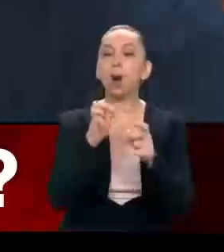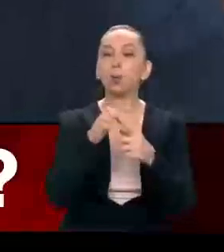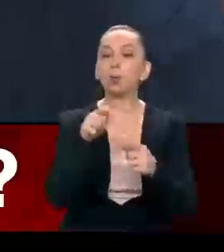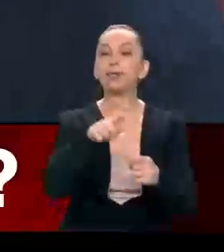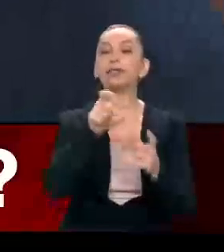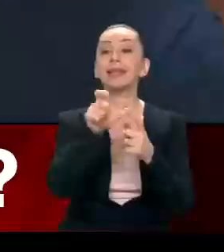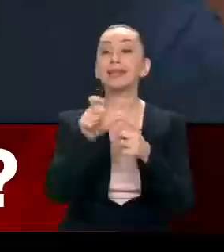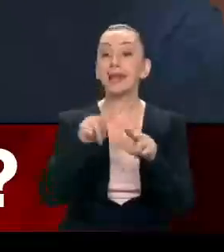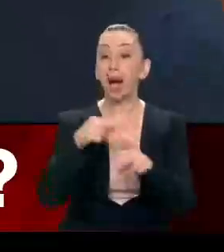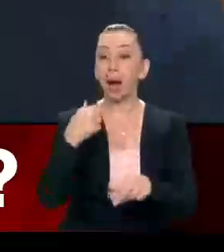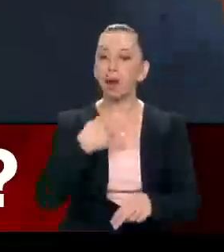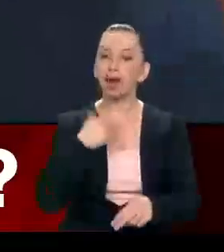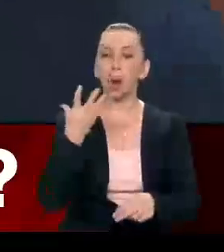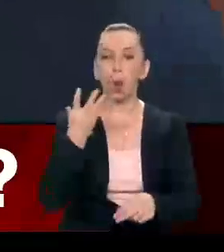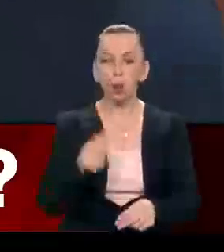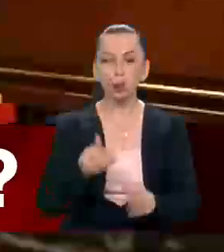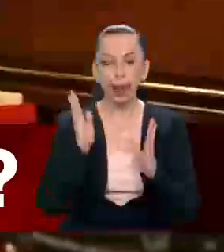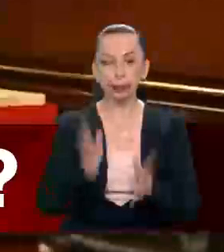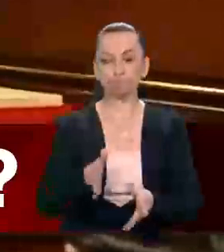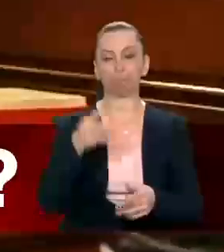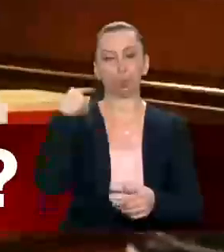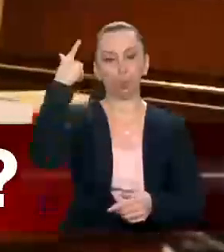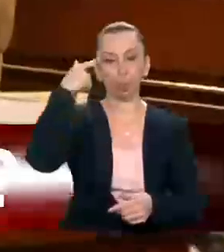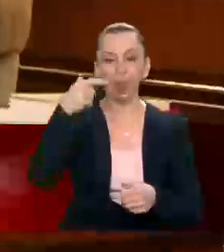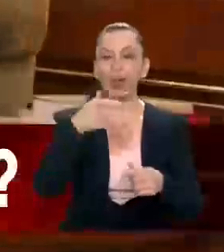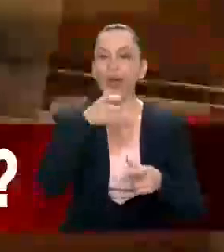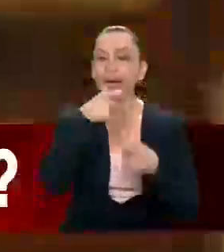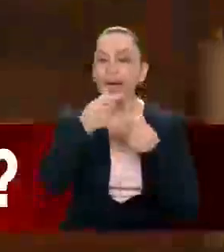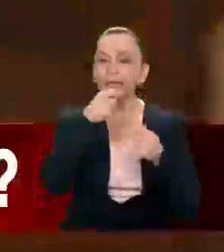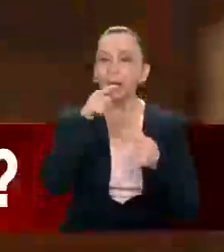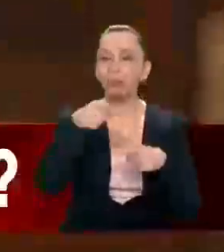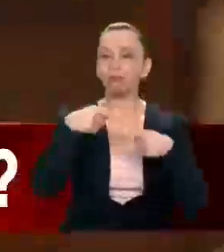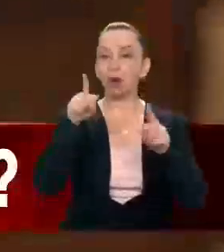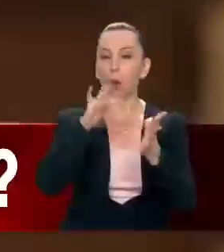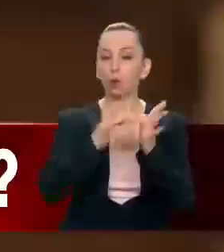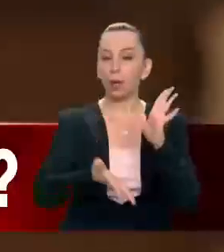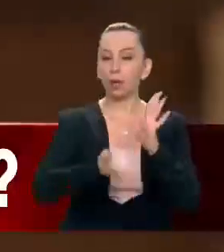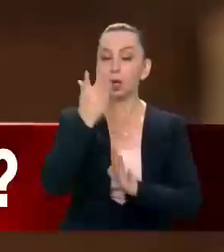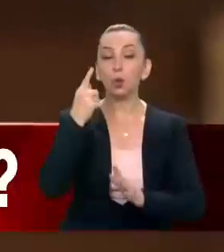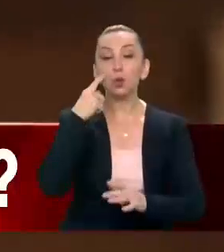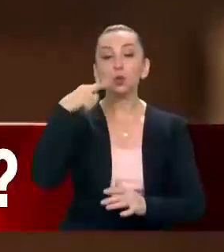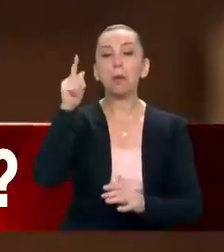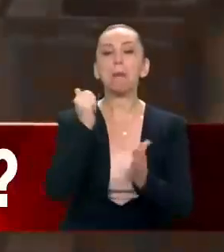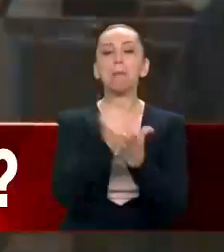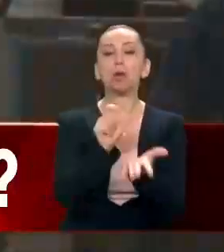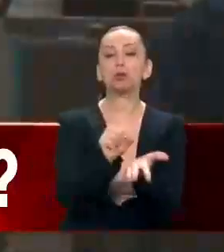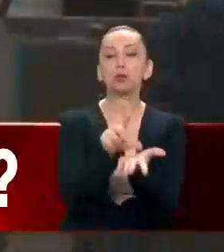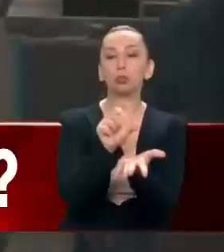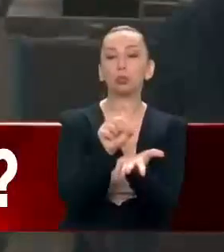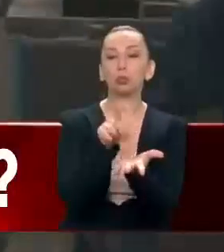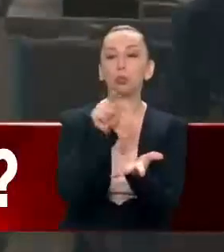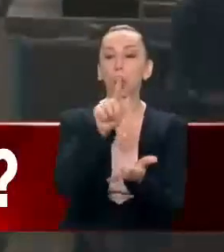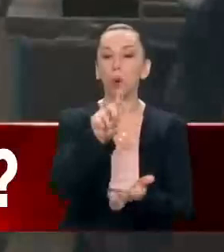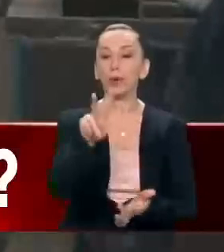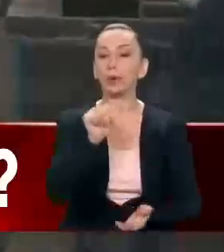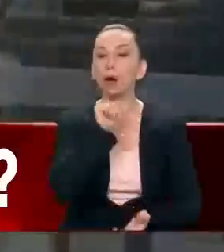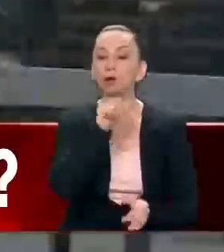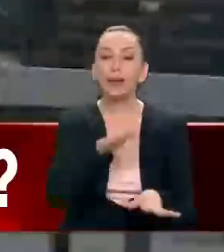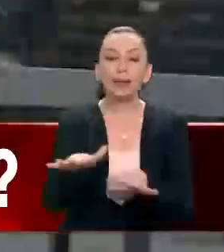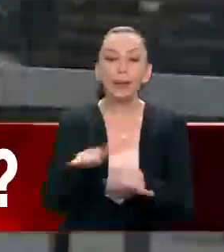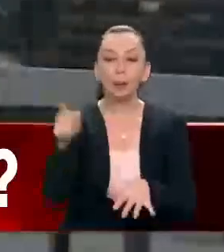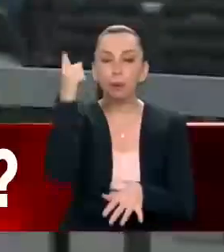SSK'lı olsaydım diye düşünmeye başladı esnaf bu farklılığın ortadan kalkması için Cumhurbaşkanına mektup bile yazdı Ayrıca 17 Ağustos